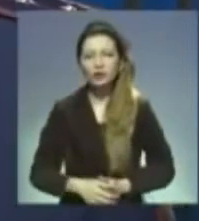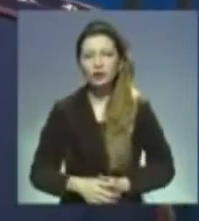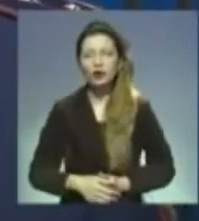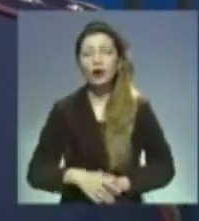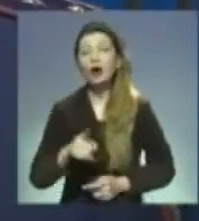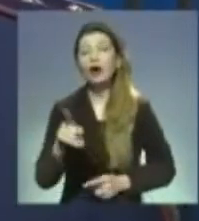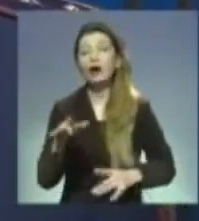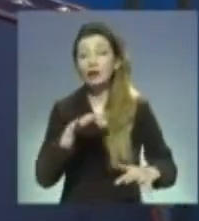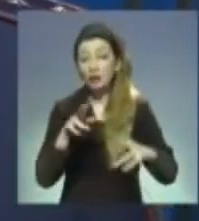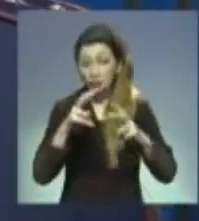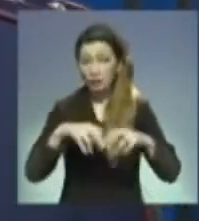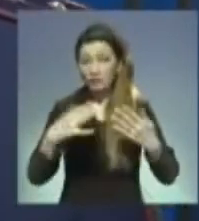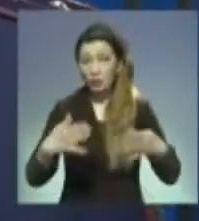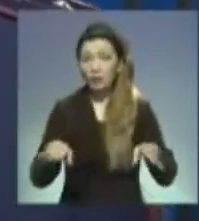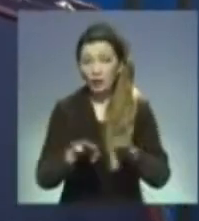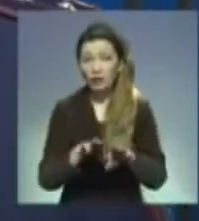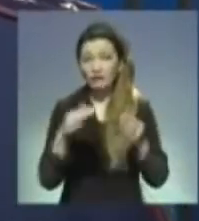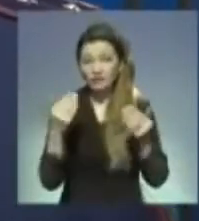закрыли.